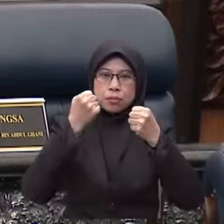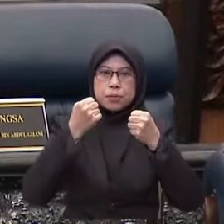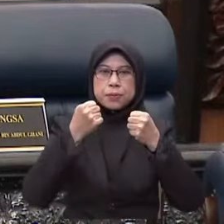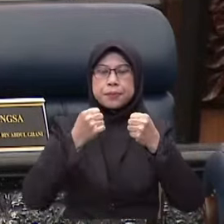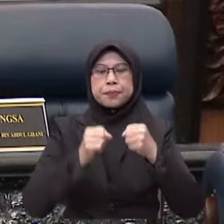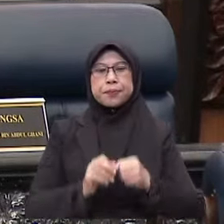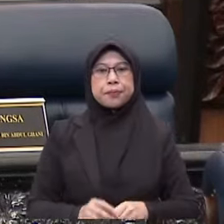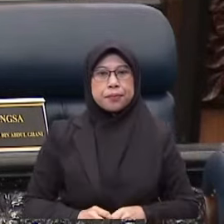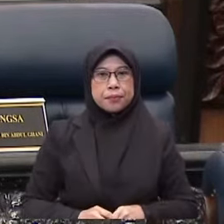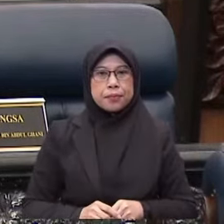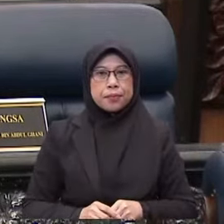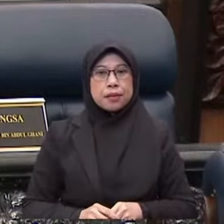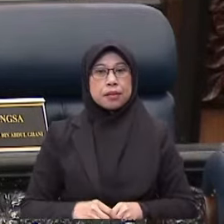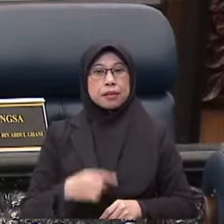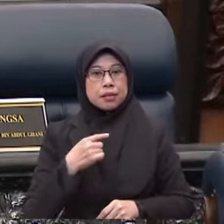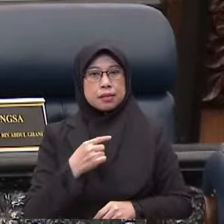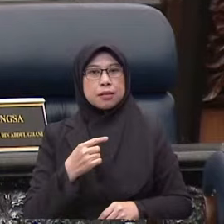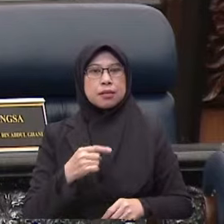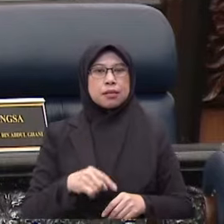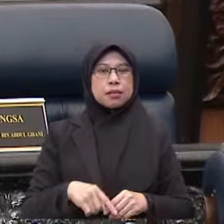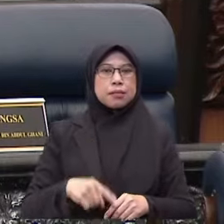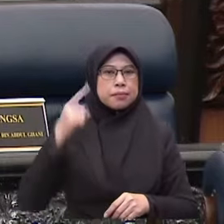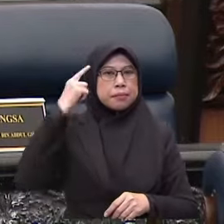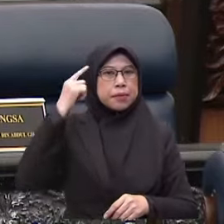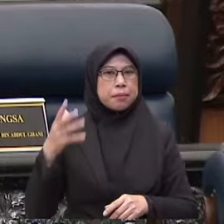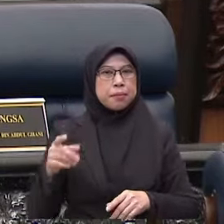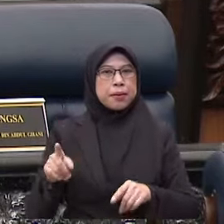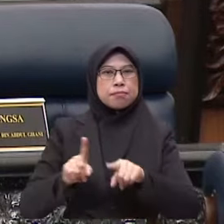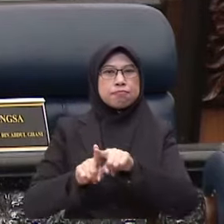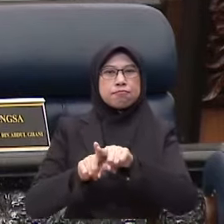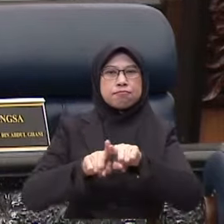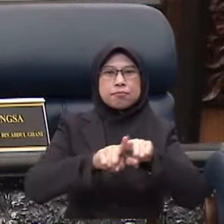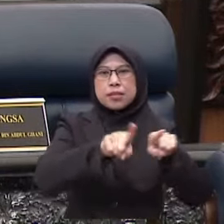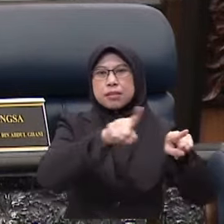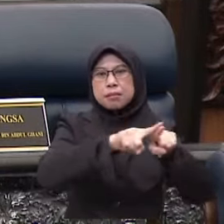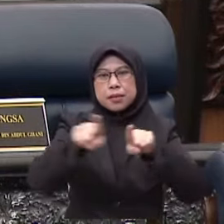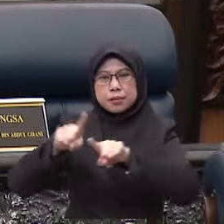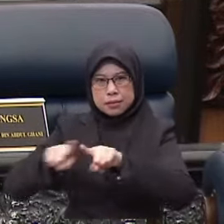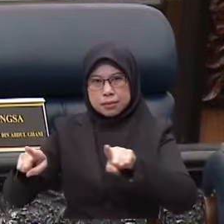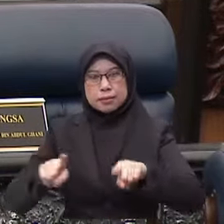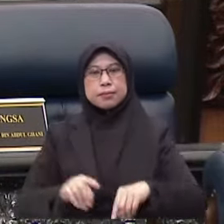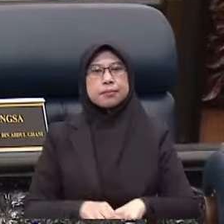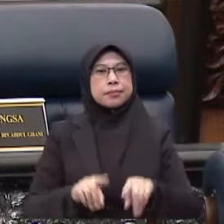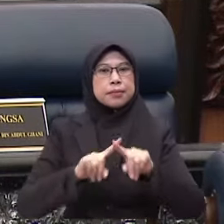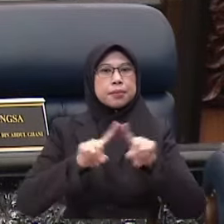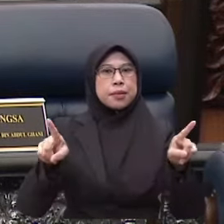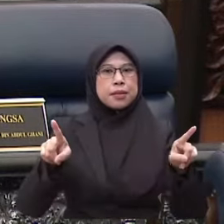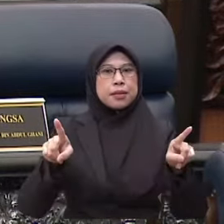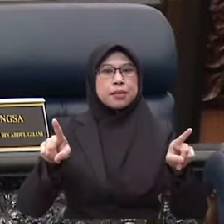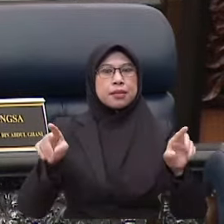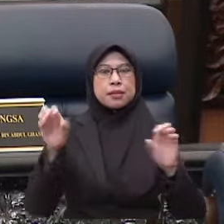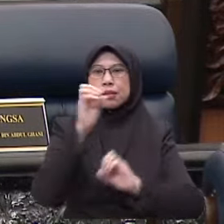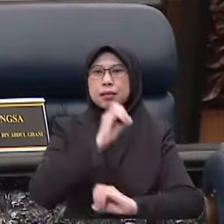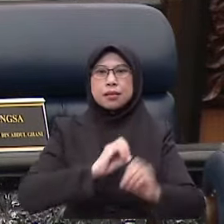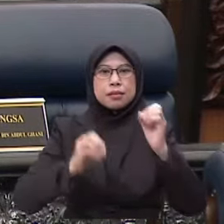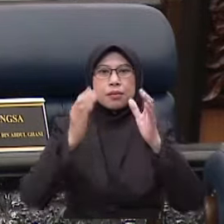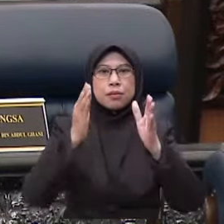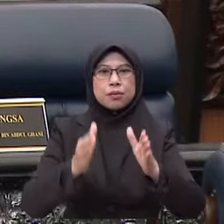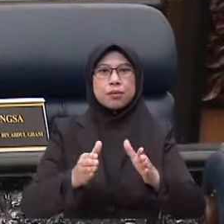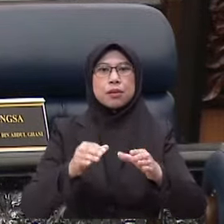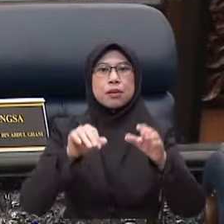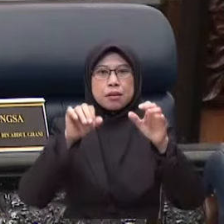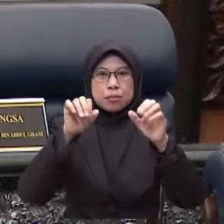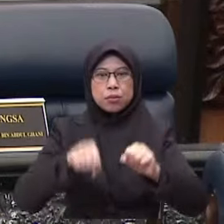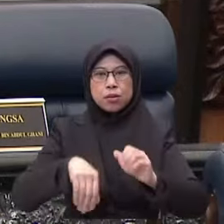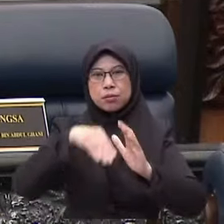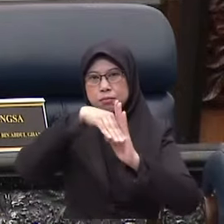hadapan walaupun kita berbeza pandangan dan pendapat dalam dewan ini tetapi tidak ada orang boleh melunturkan